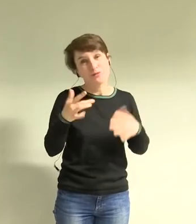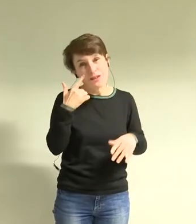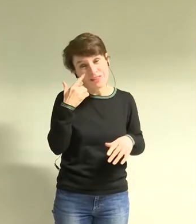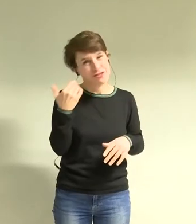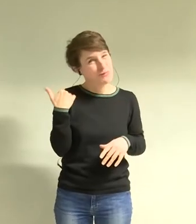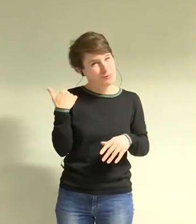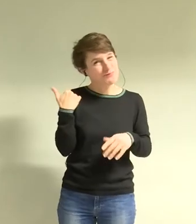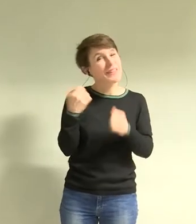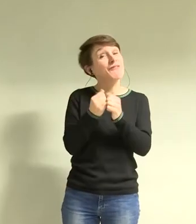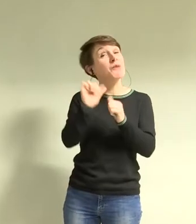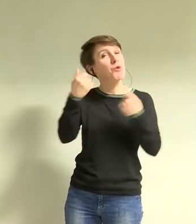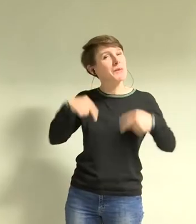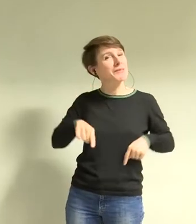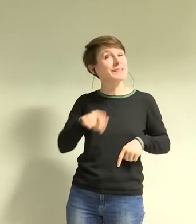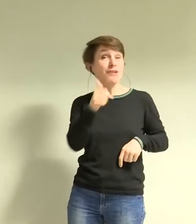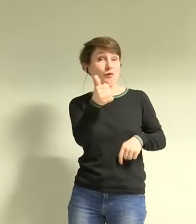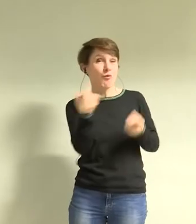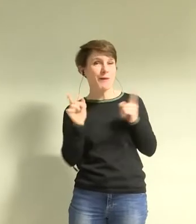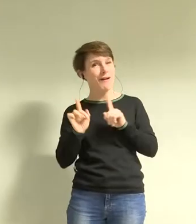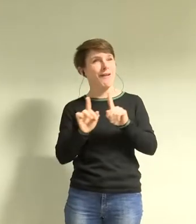le terrain aux côtés du premier ministre